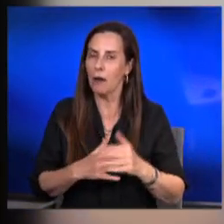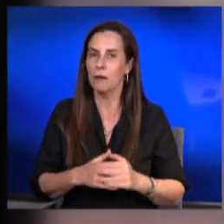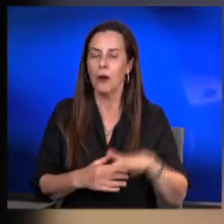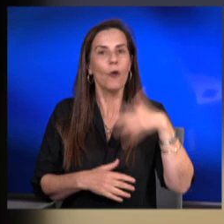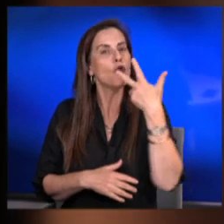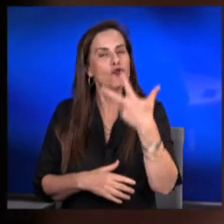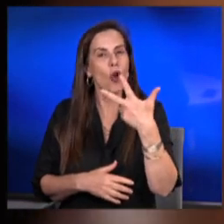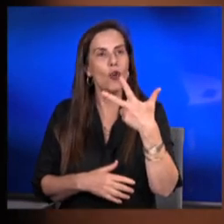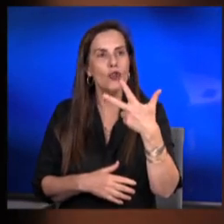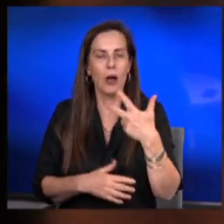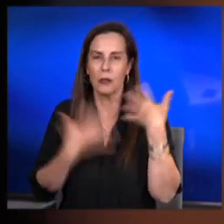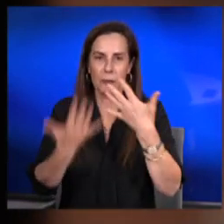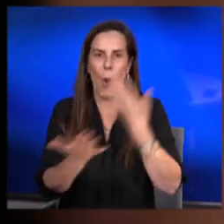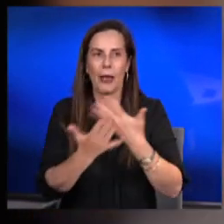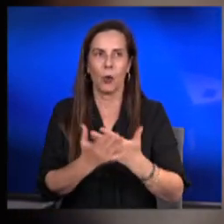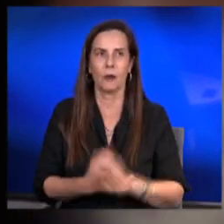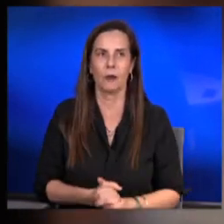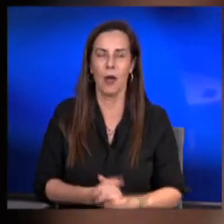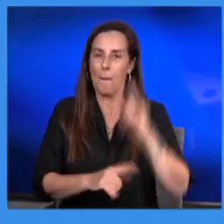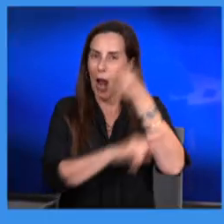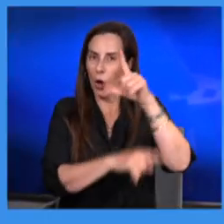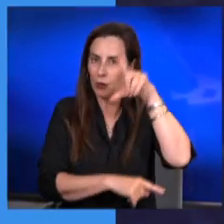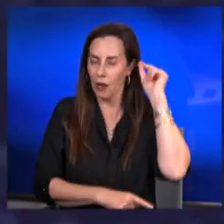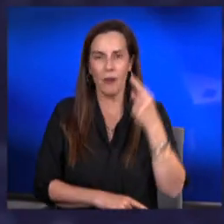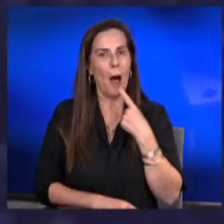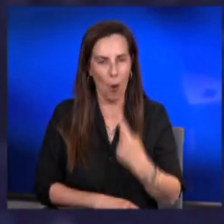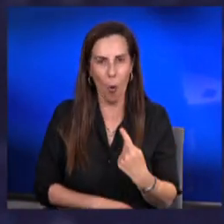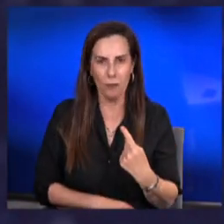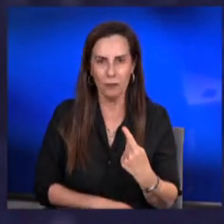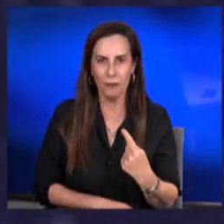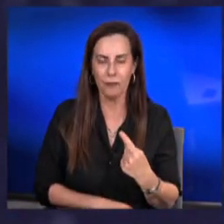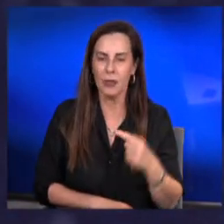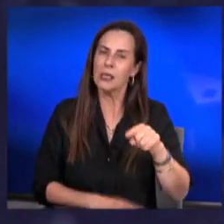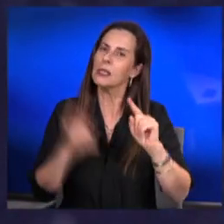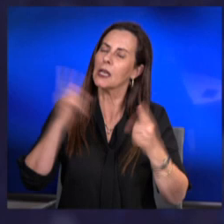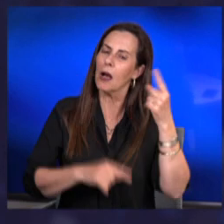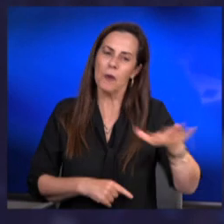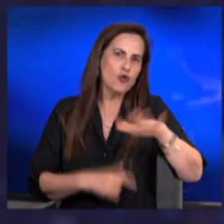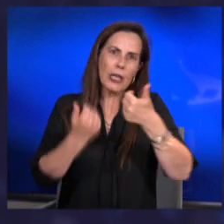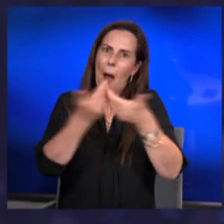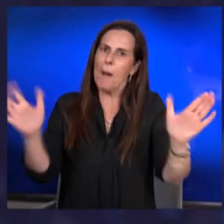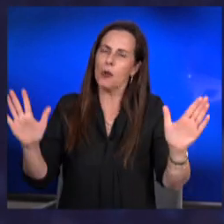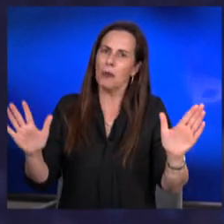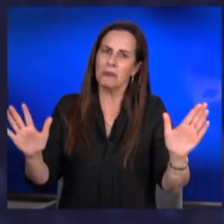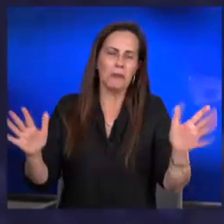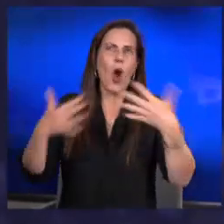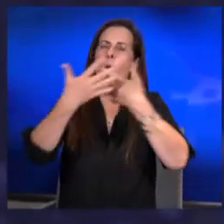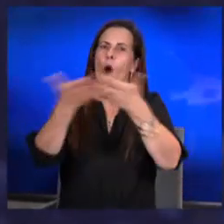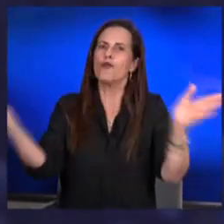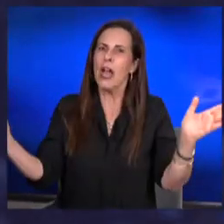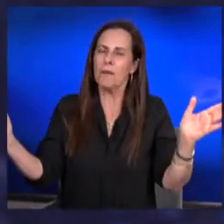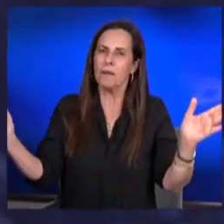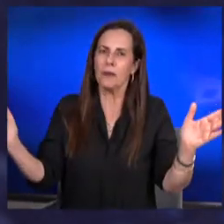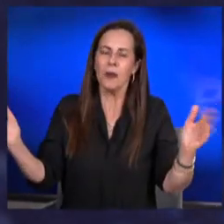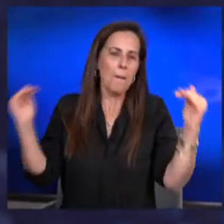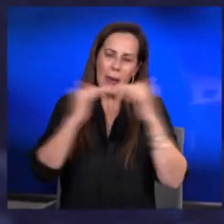שמסרו עדות. ממלון קרלטון נמסר בתגובה, האירוע התקיים בשטח פתוח מתחת לכיפת השמיים ובהתאם